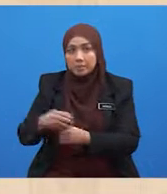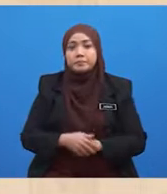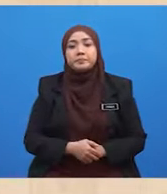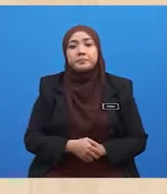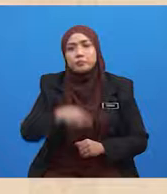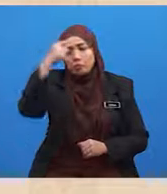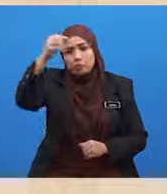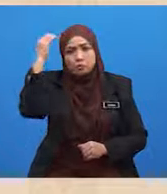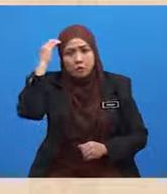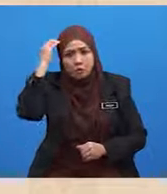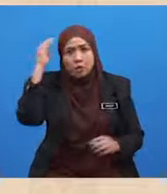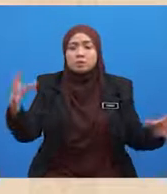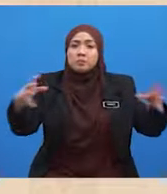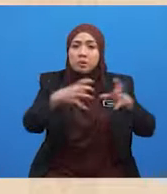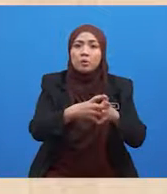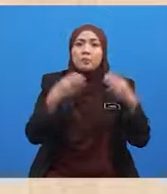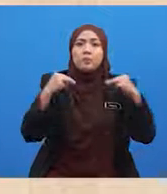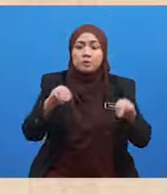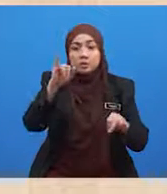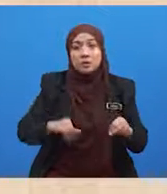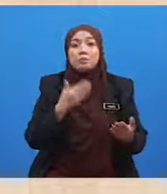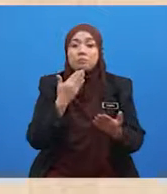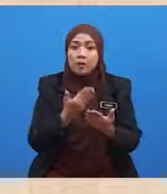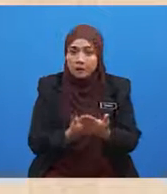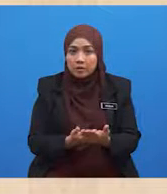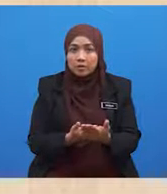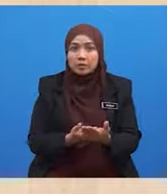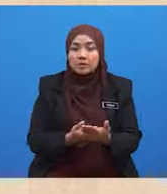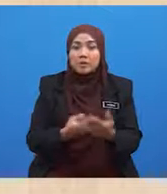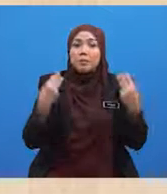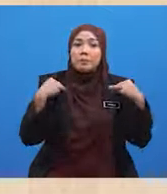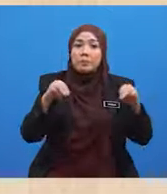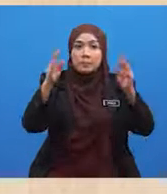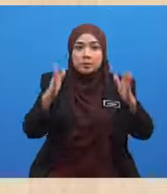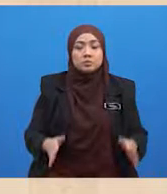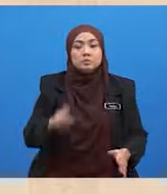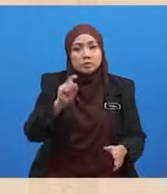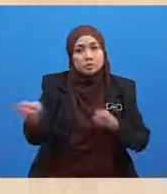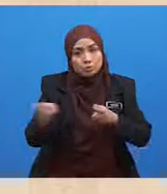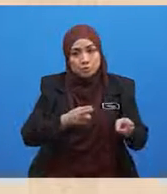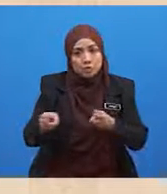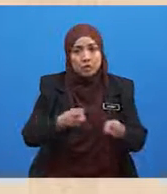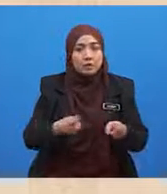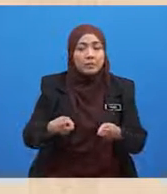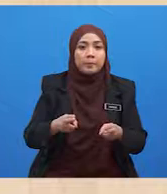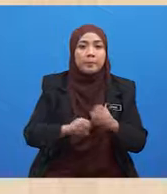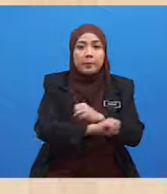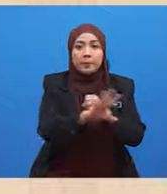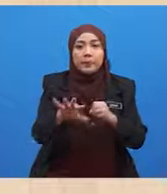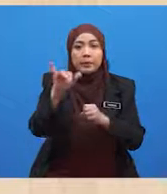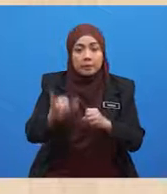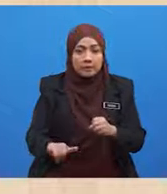untuk mengenal pasti campurkan pemasaran yang terbaik memasak harus mengurus usil pemasaran